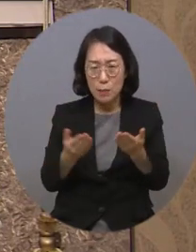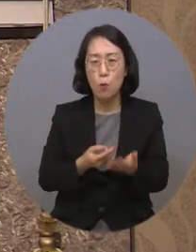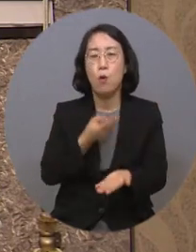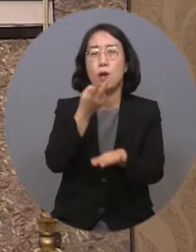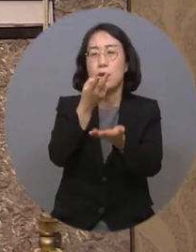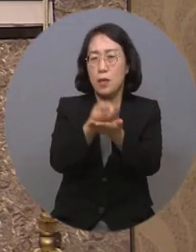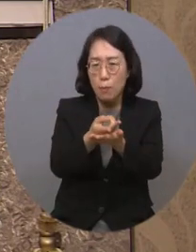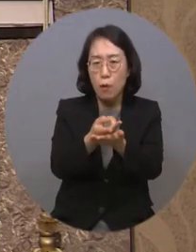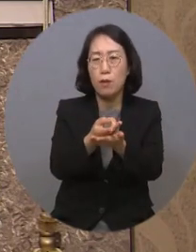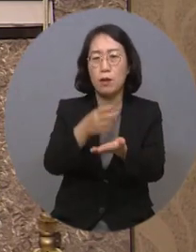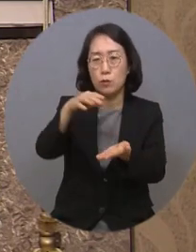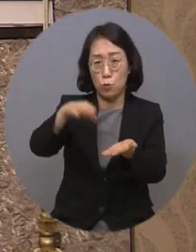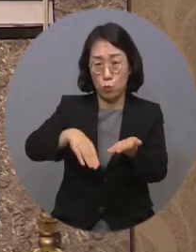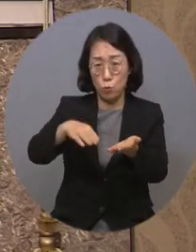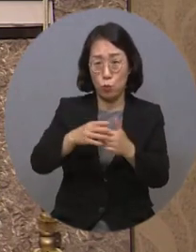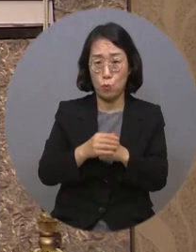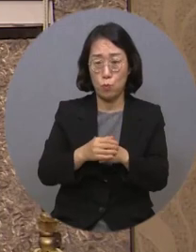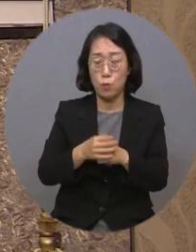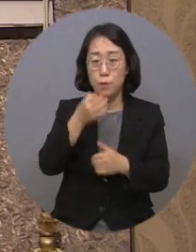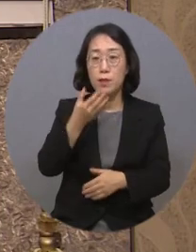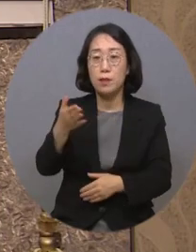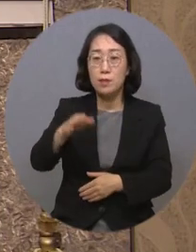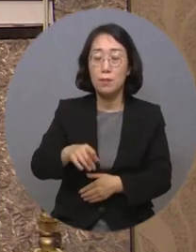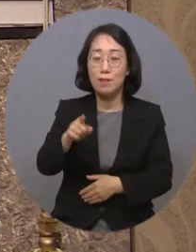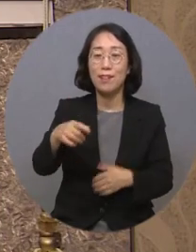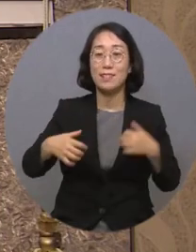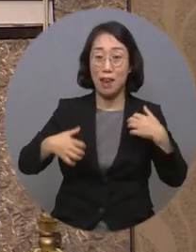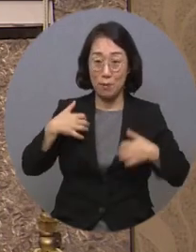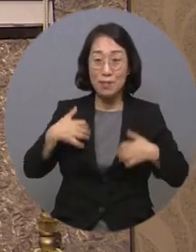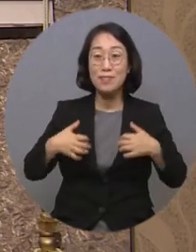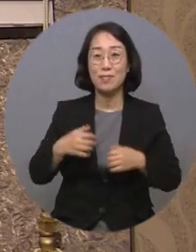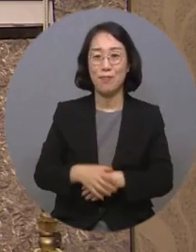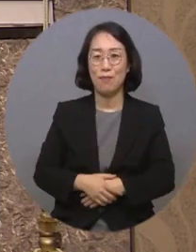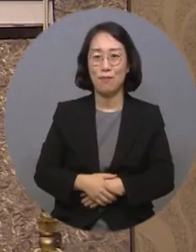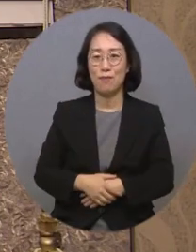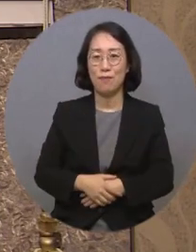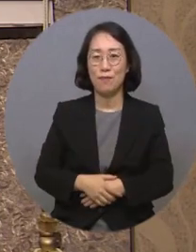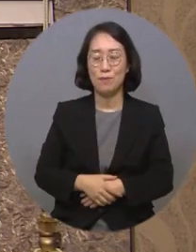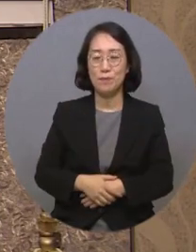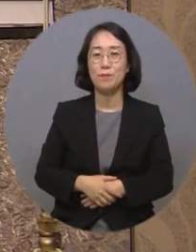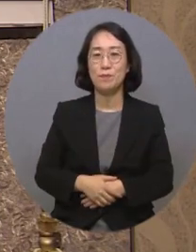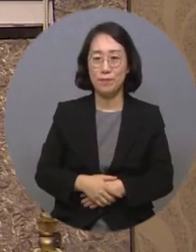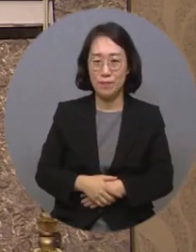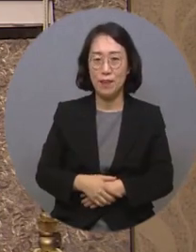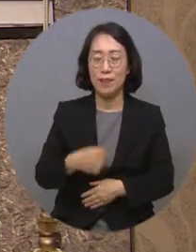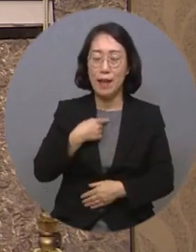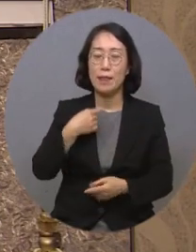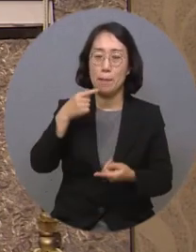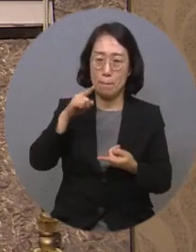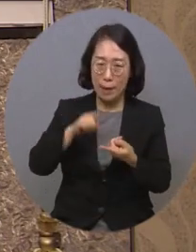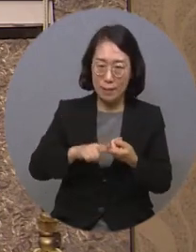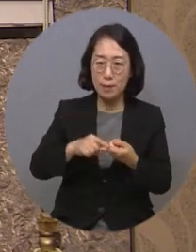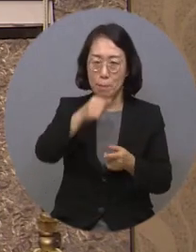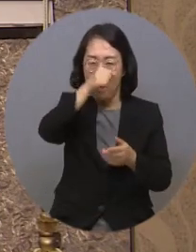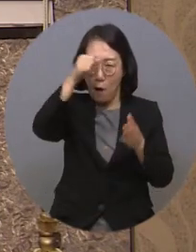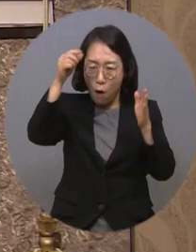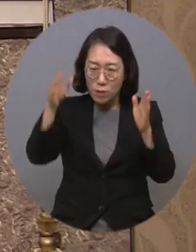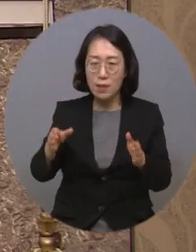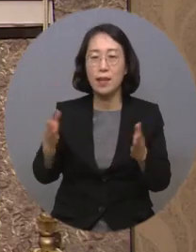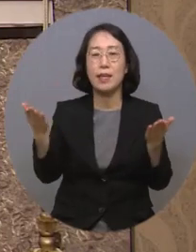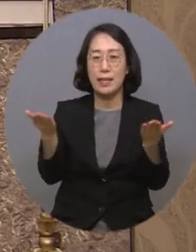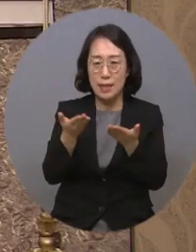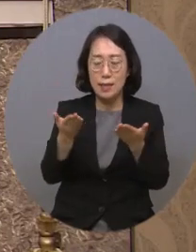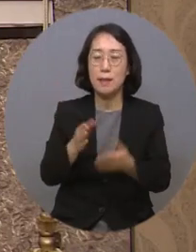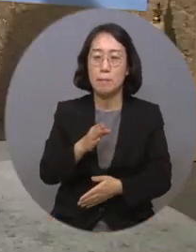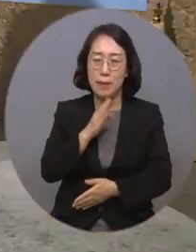일을 했음에도 불구하고 저는 그게 제일 재밌더라고요. 아. 그래서 야, 이게 천직은 천직인가 보다. 네. 그렇게 믿고